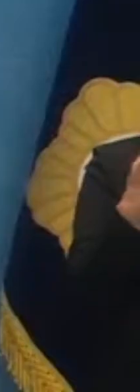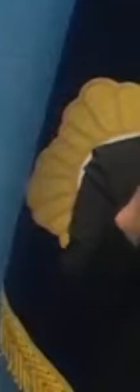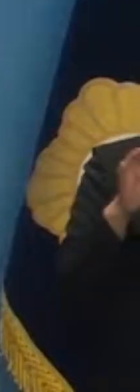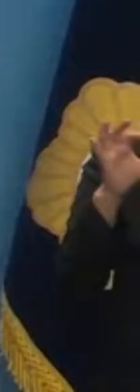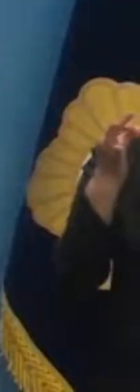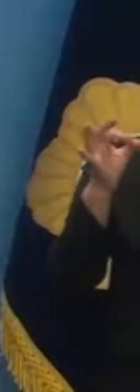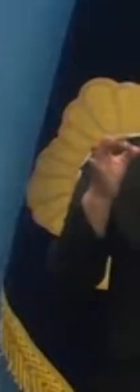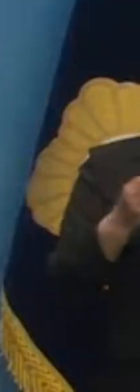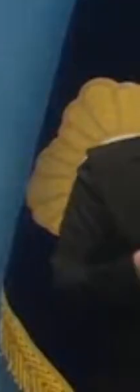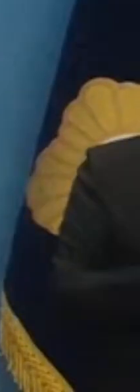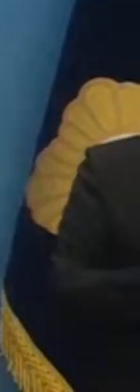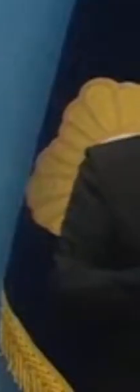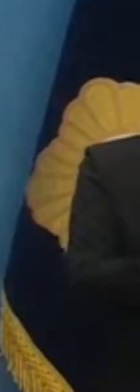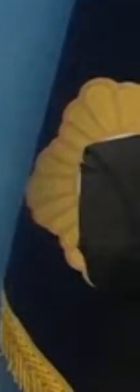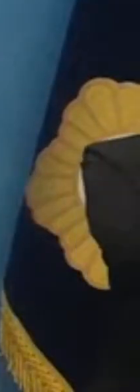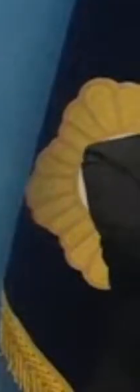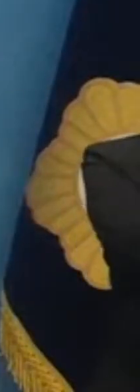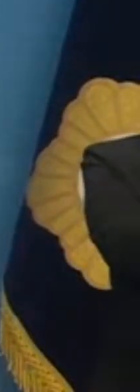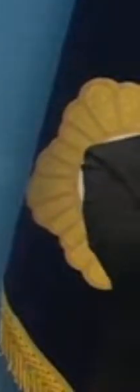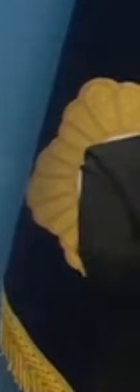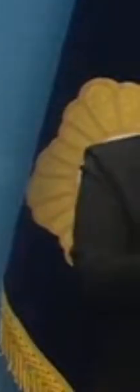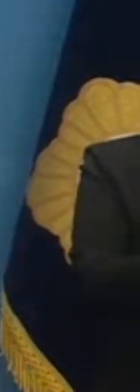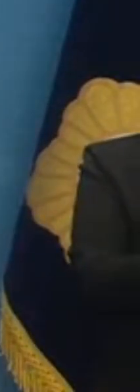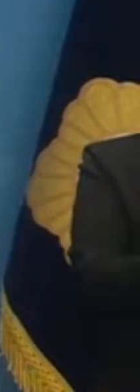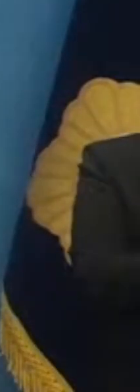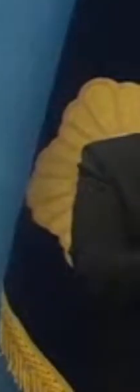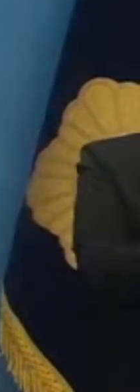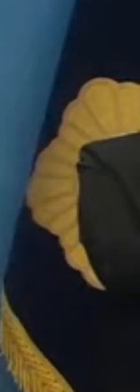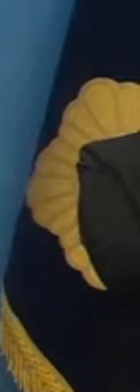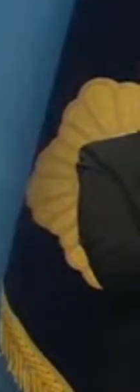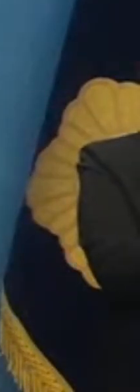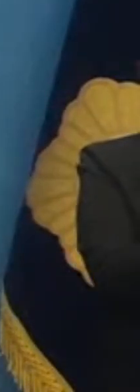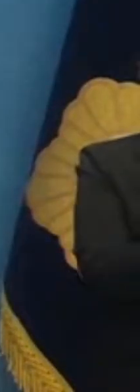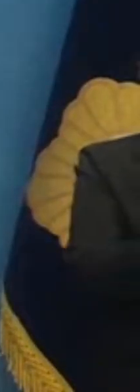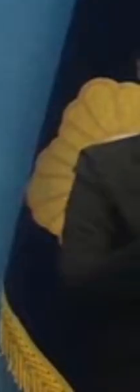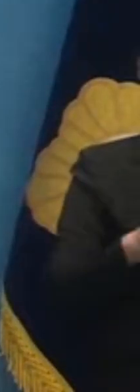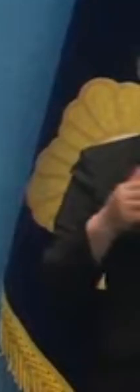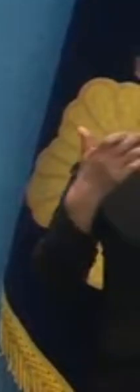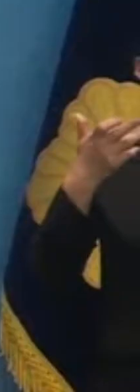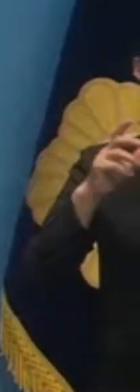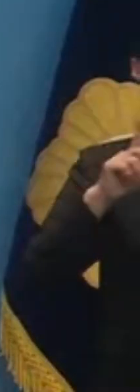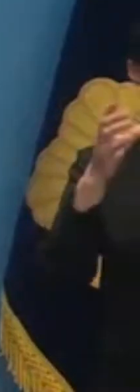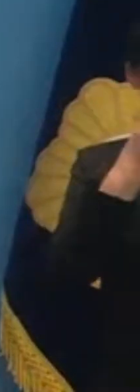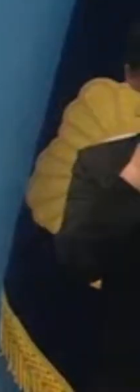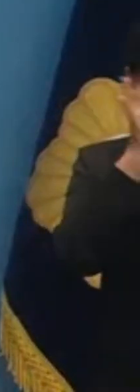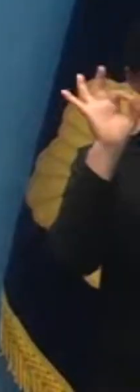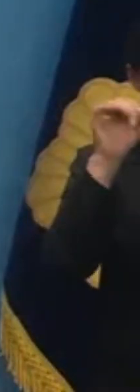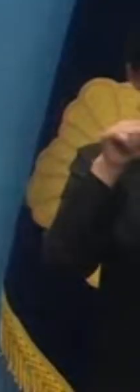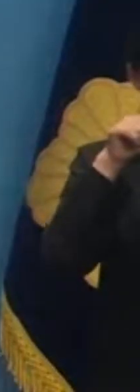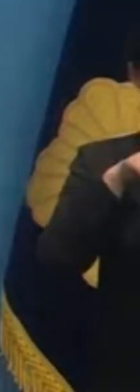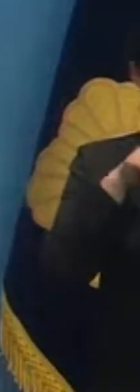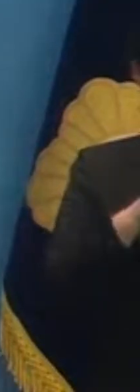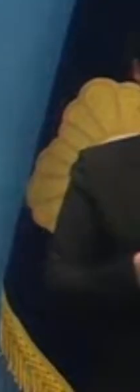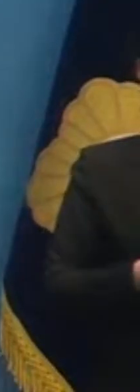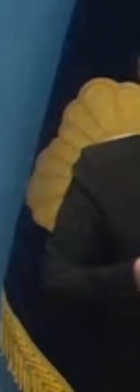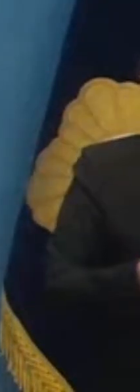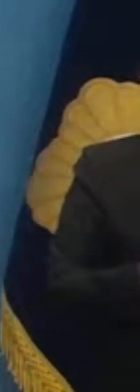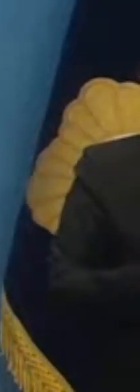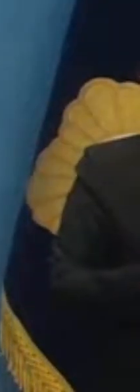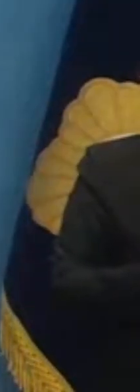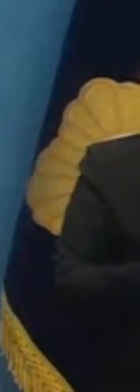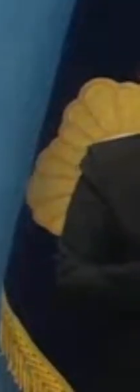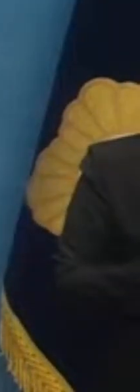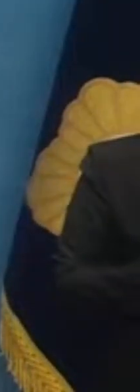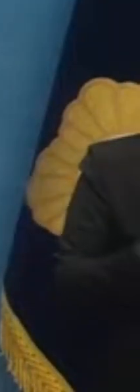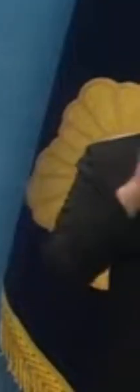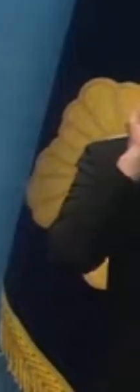후보는 이재명 민주당 후보의 개헌 구상 발표에 대해 5월 18일 페이스북을 통해 연임제 표현